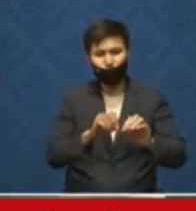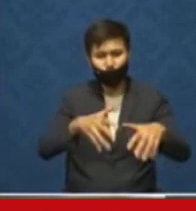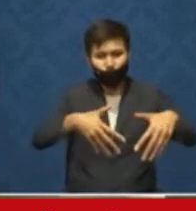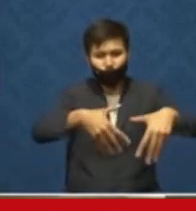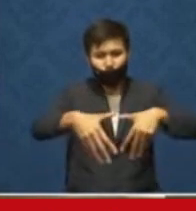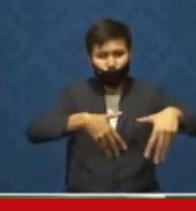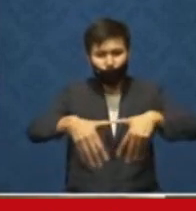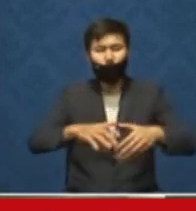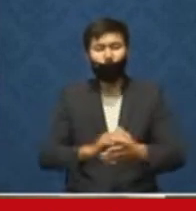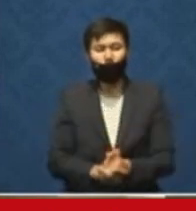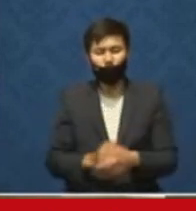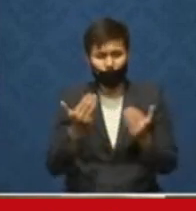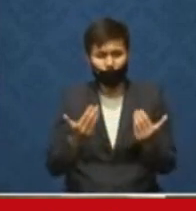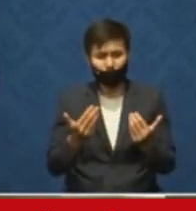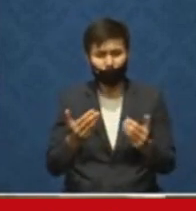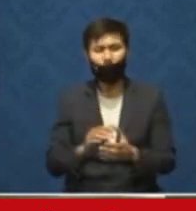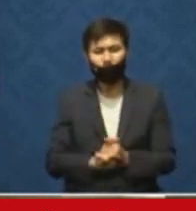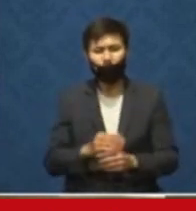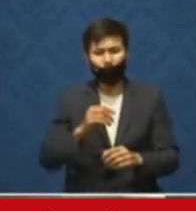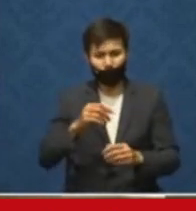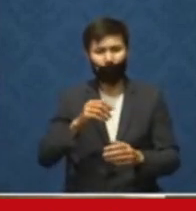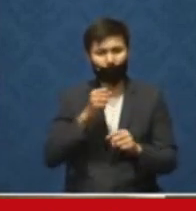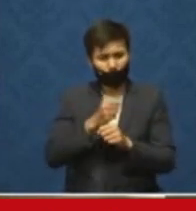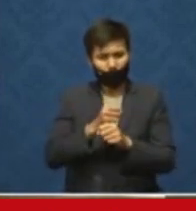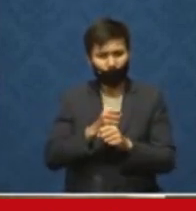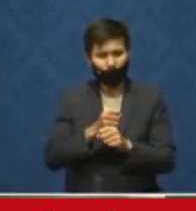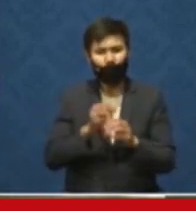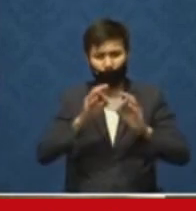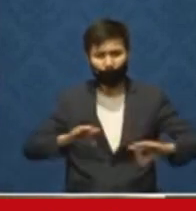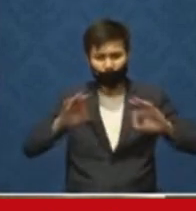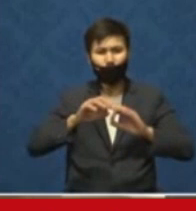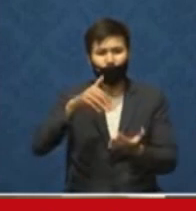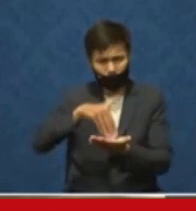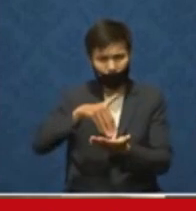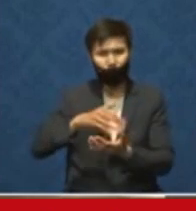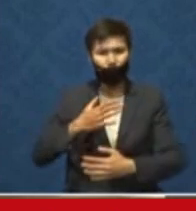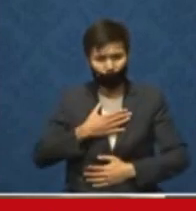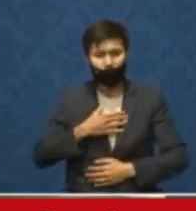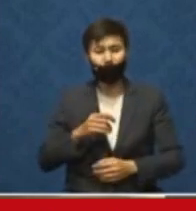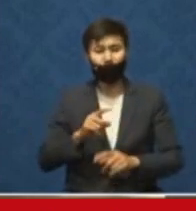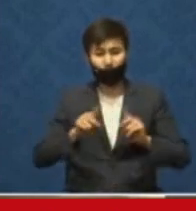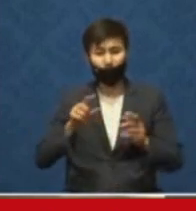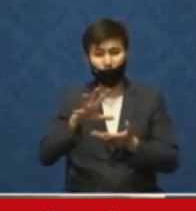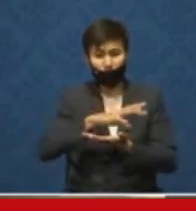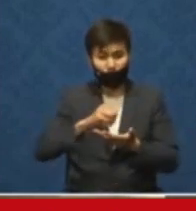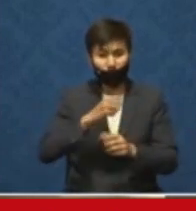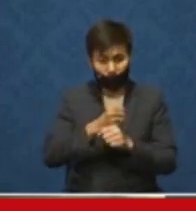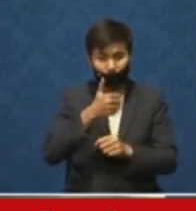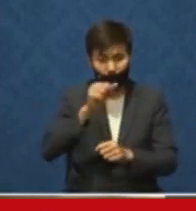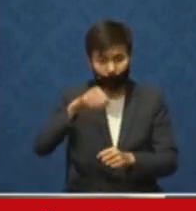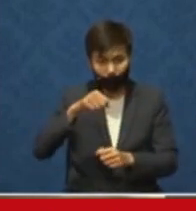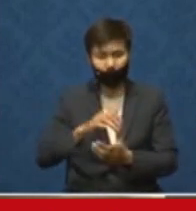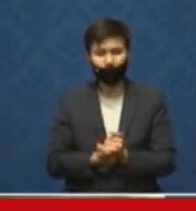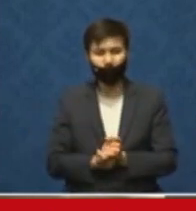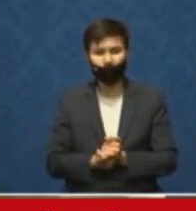ใจวิจัยแล้วแน่นอนครับก็ผลงานวิจัยเทคโนโลยีไปถ่ายทอดให้ชาวบ้านนั่นแหละวิธีการนั่นคือพาร์ทภารกิจ